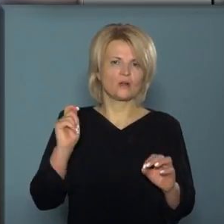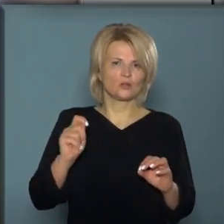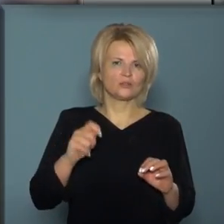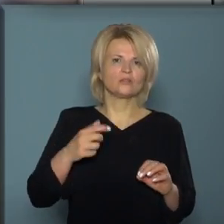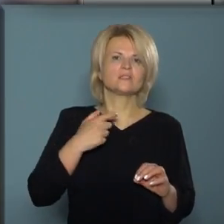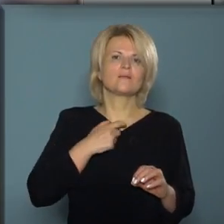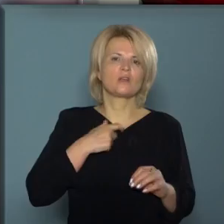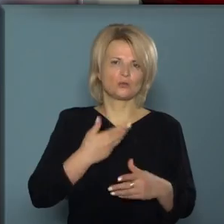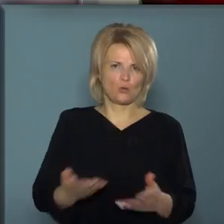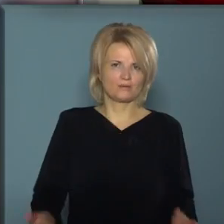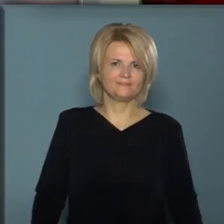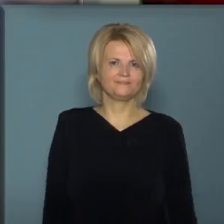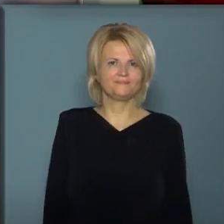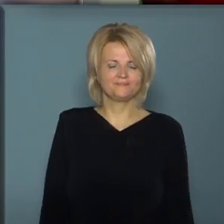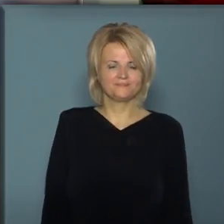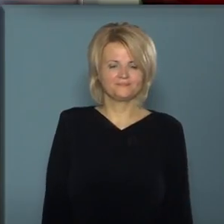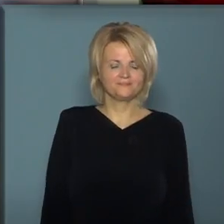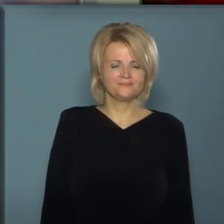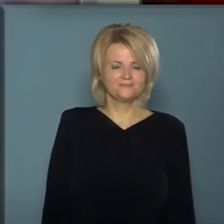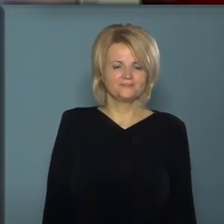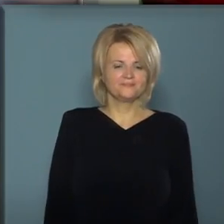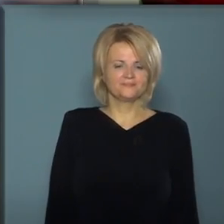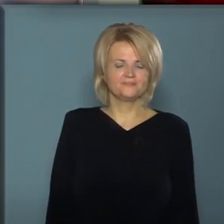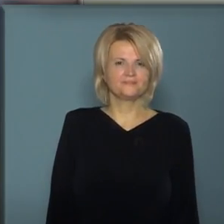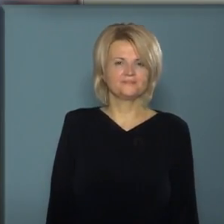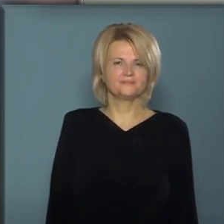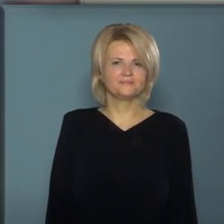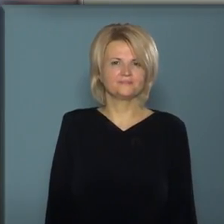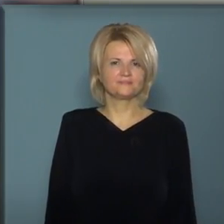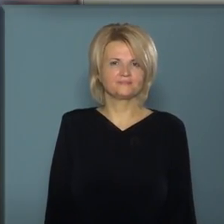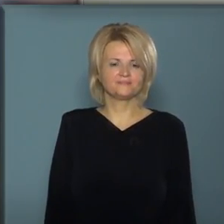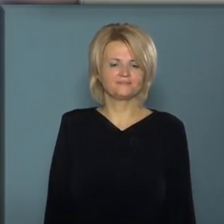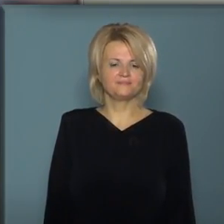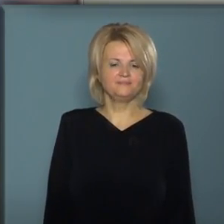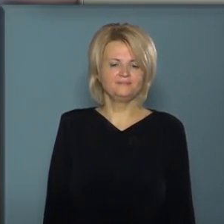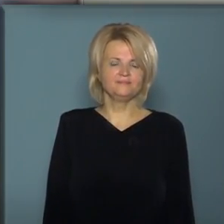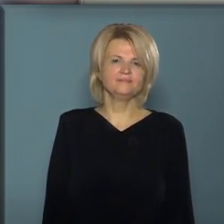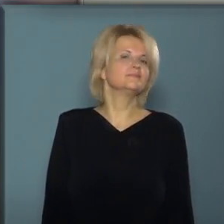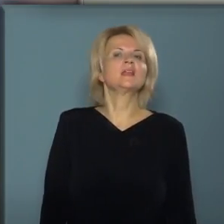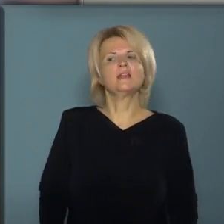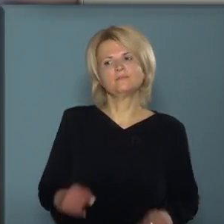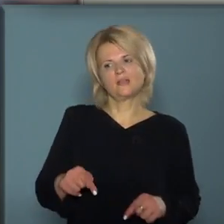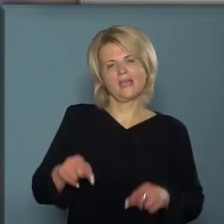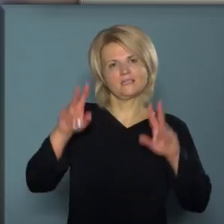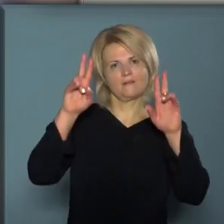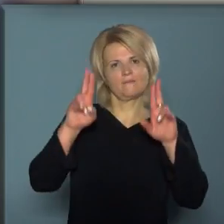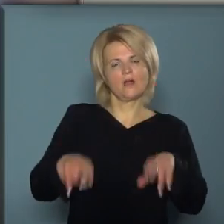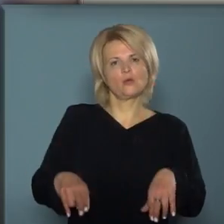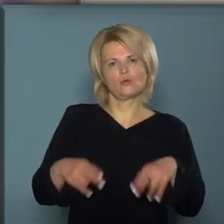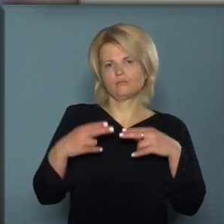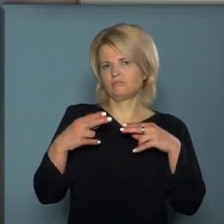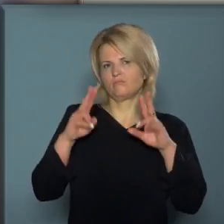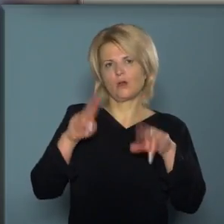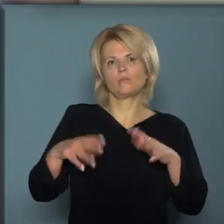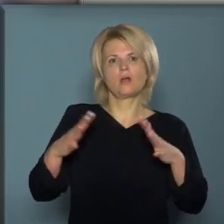döntésüket a szavazófülkébe. Ez tehát voltak éppen tényleg egy elég kiterjedt értékelése Pest Erzsébeti